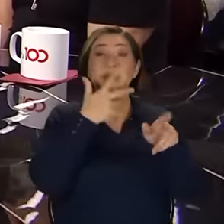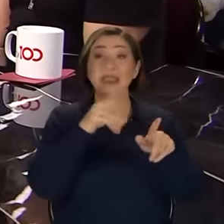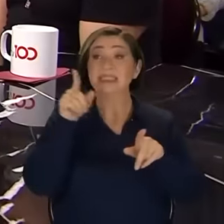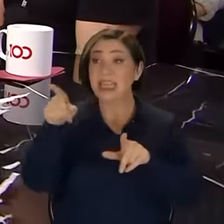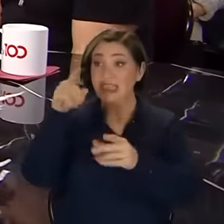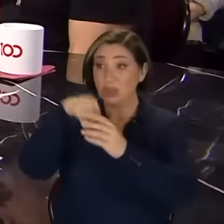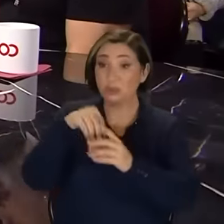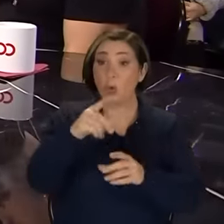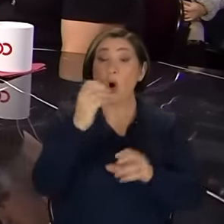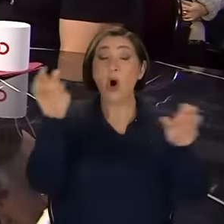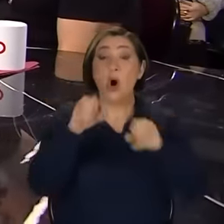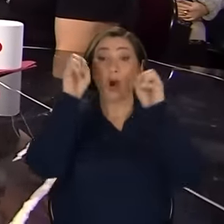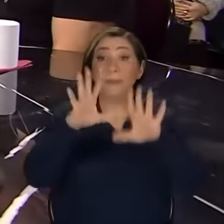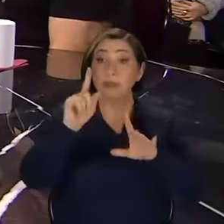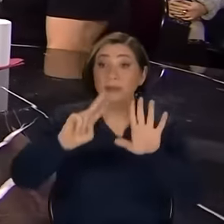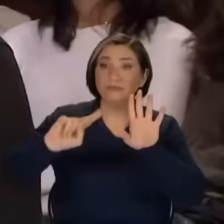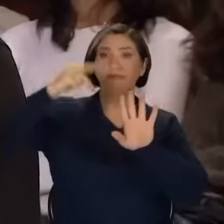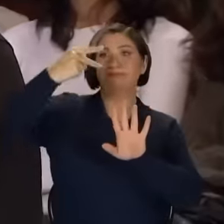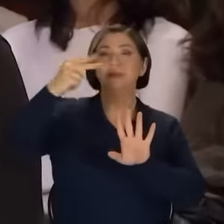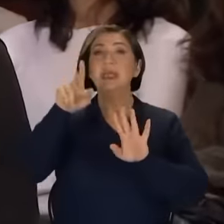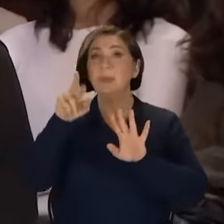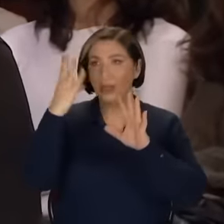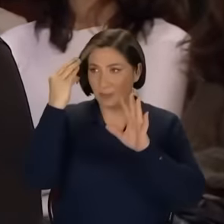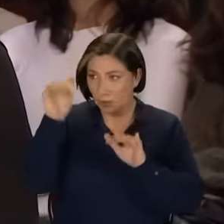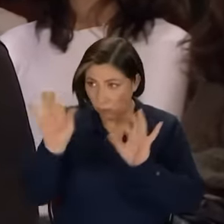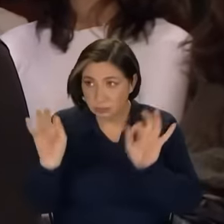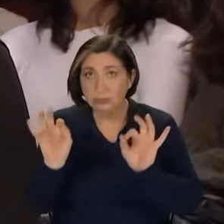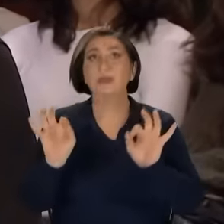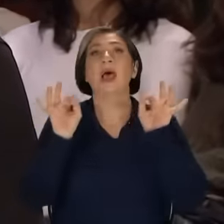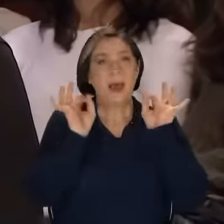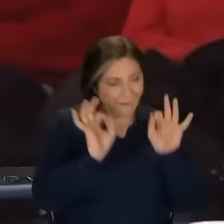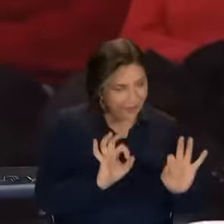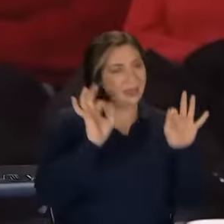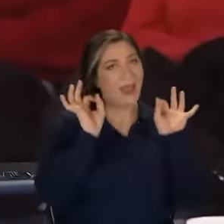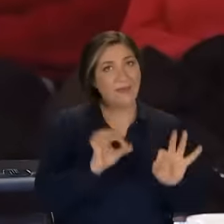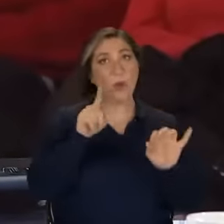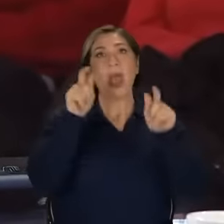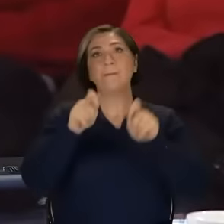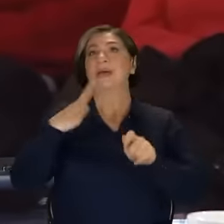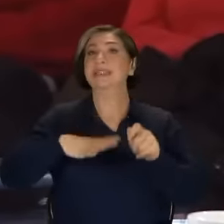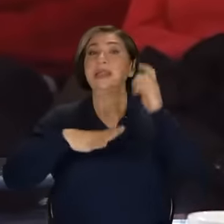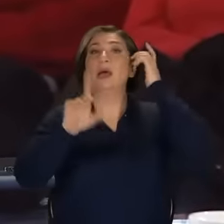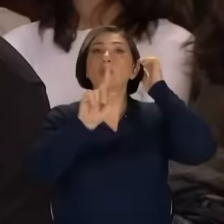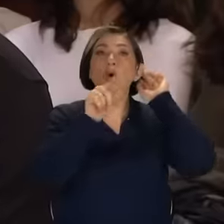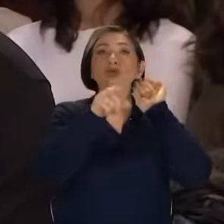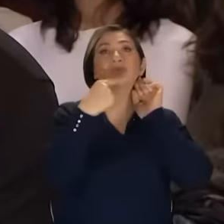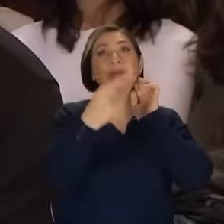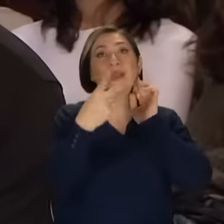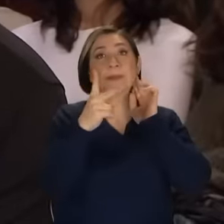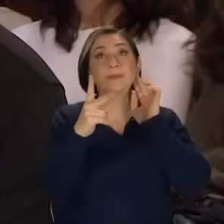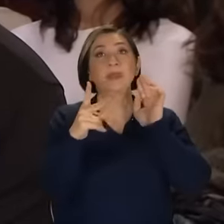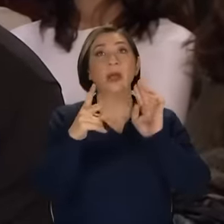senin açından bu Hokkabaz'ın bir ilerisi anlamına geliyor herhalde. Evet. Yani evet. Ki insanlar böyle yapmak ister normalde. Yok, şöyle diyebilirim Okan.